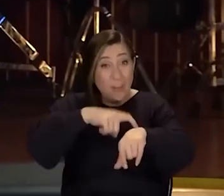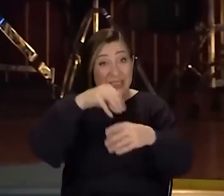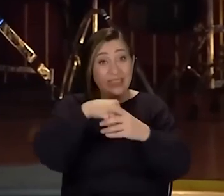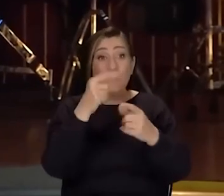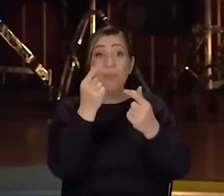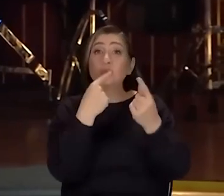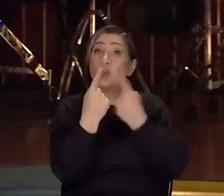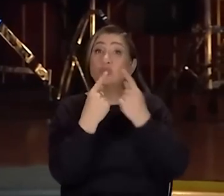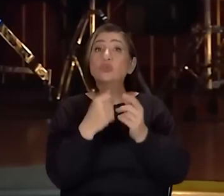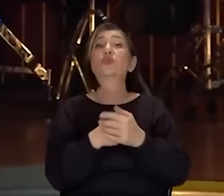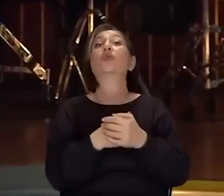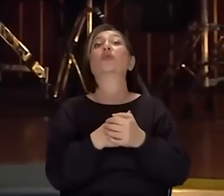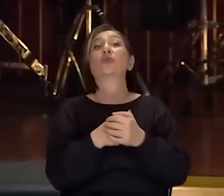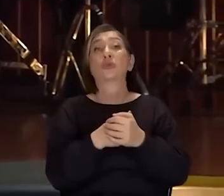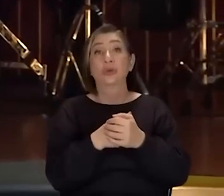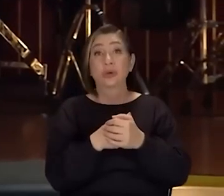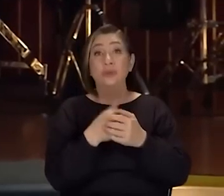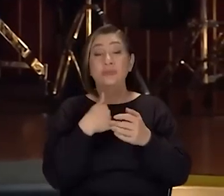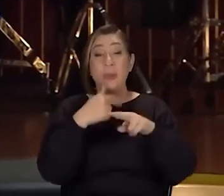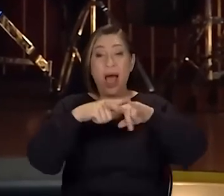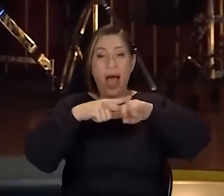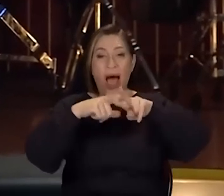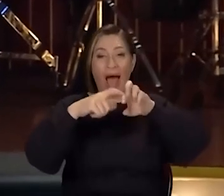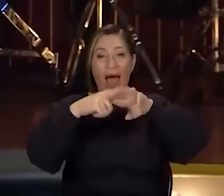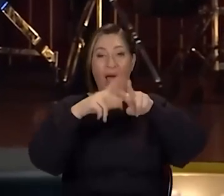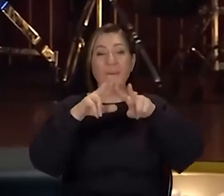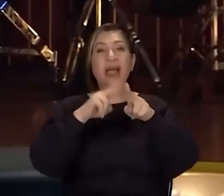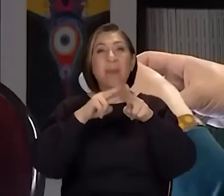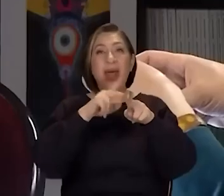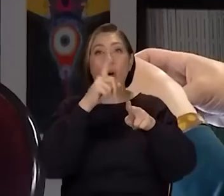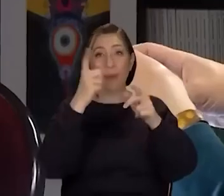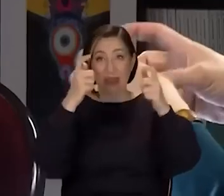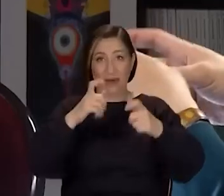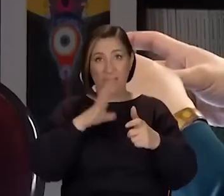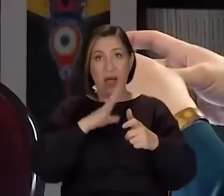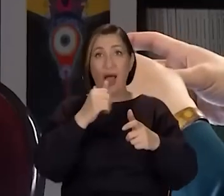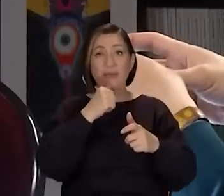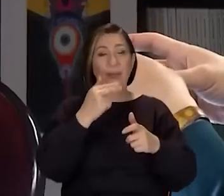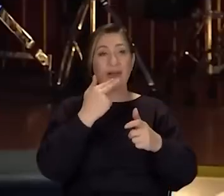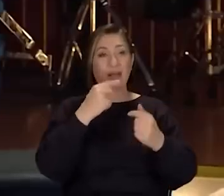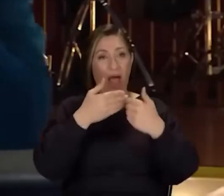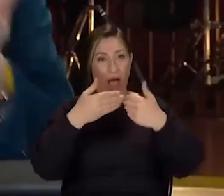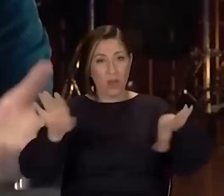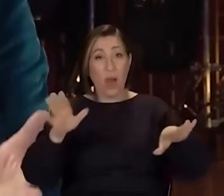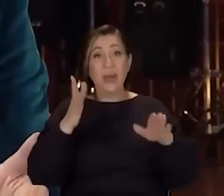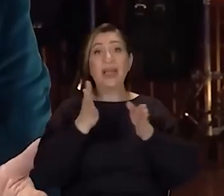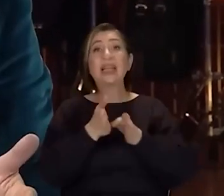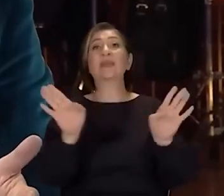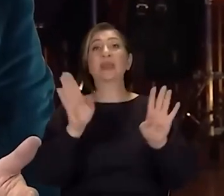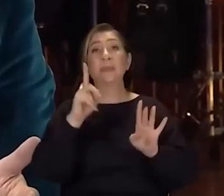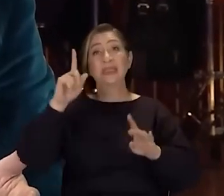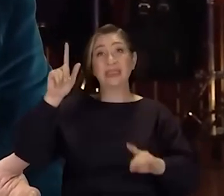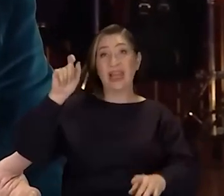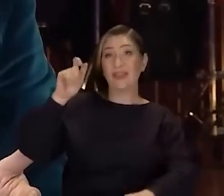şey yapacağız. Yok. Yok. Bizim evet. Harem Kabare'de öyle bir sahne var. Adamla kadın ayrılıyorlar ama gitmeden bir